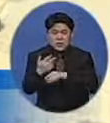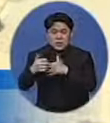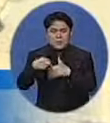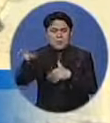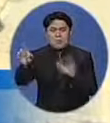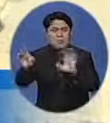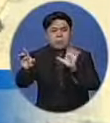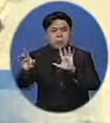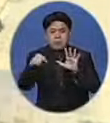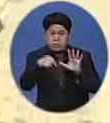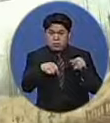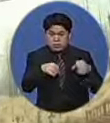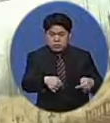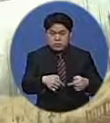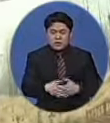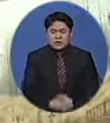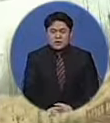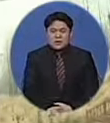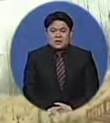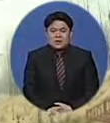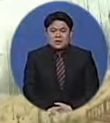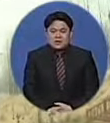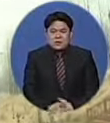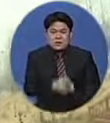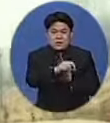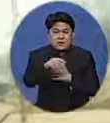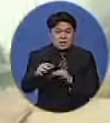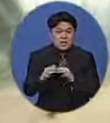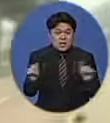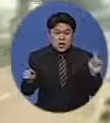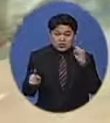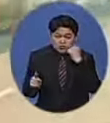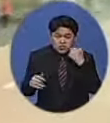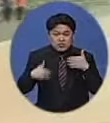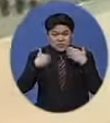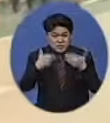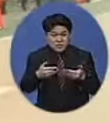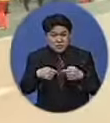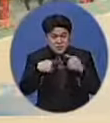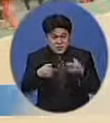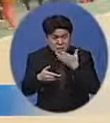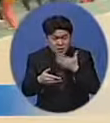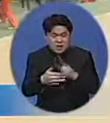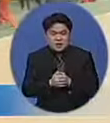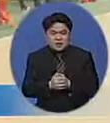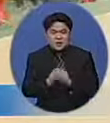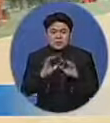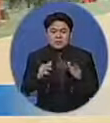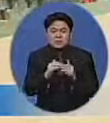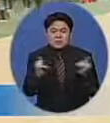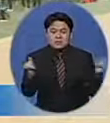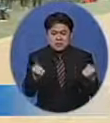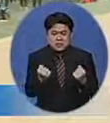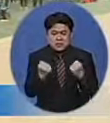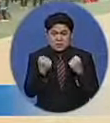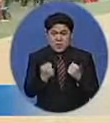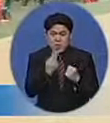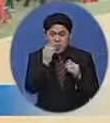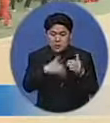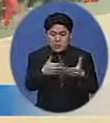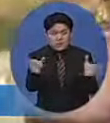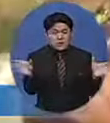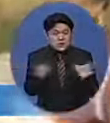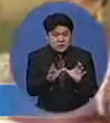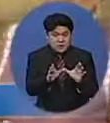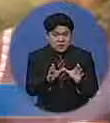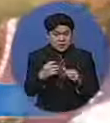가지 않고 여기만 나와요. 지역 주민 누구나 참여할 수 있는 이 프로그램은 국민건강보험공단이 실시하고